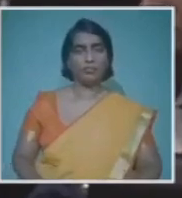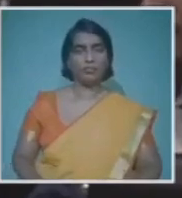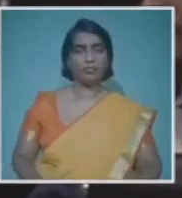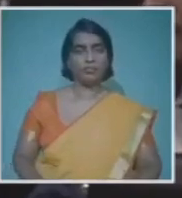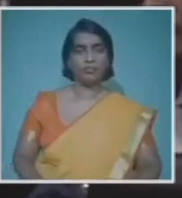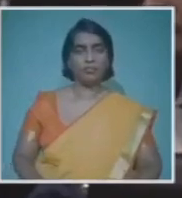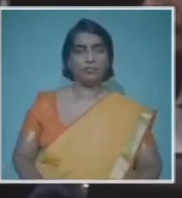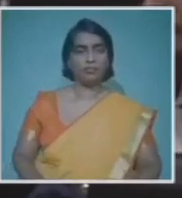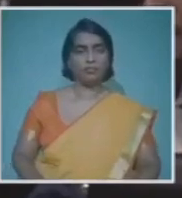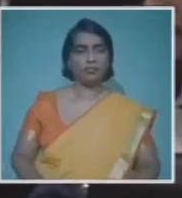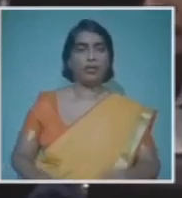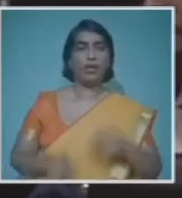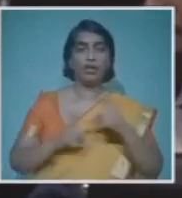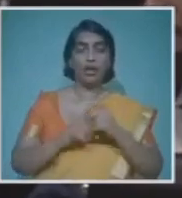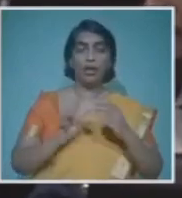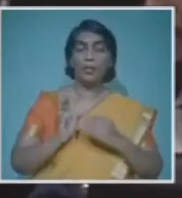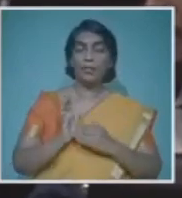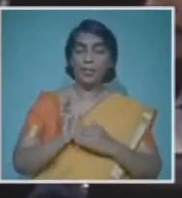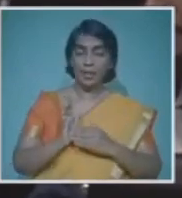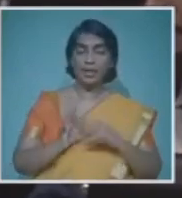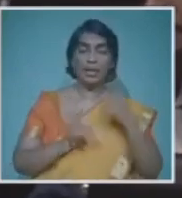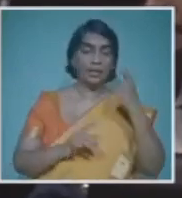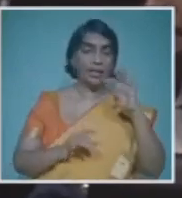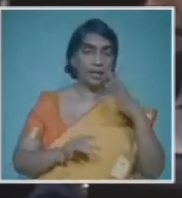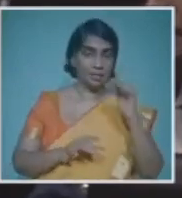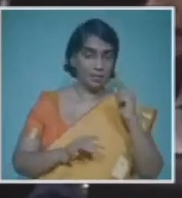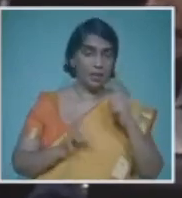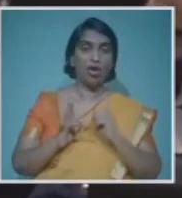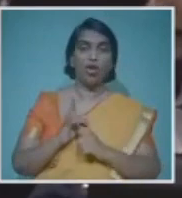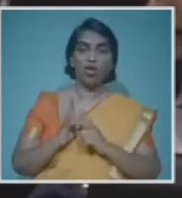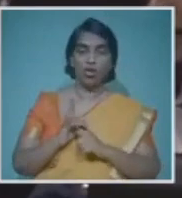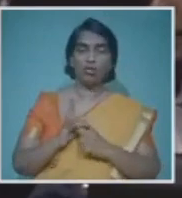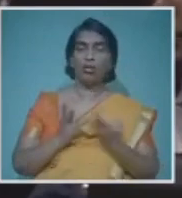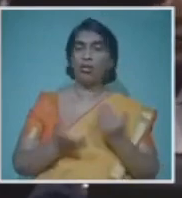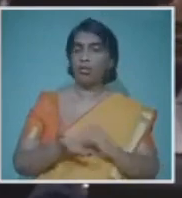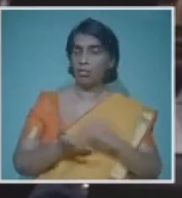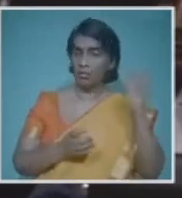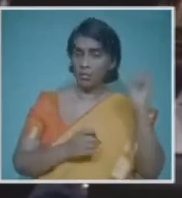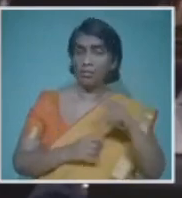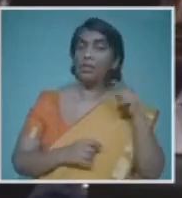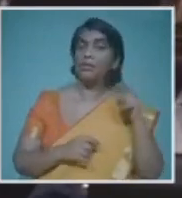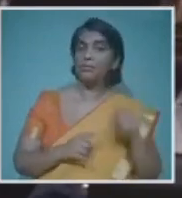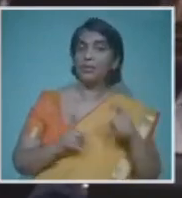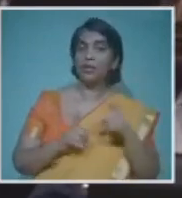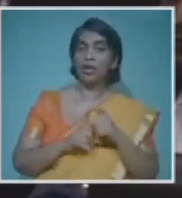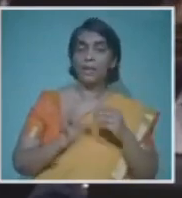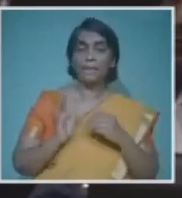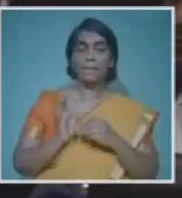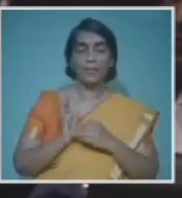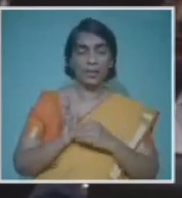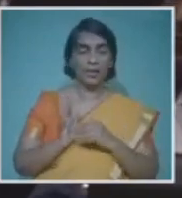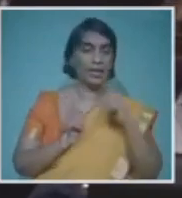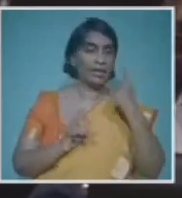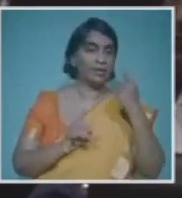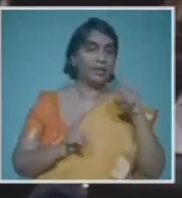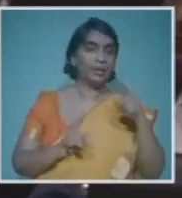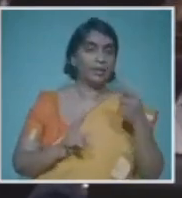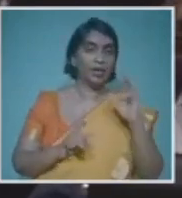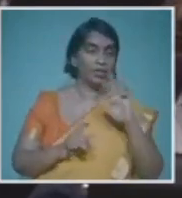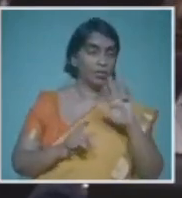ඩොලර් මිලියන 1450ක් රටට ගිය ඔක්තෝබර් මාසය ආවා. ඒකෙන් ඩොලර් මිලියන